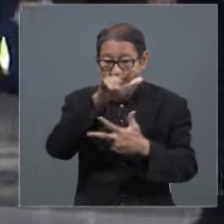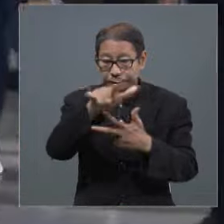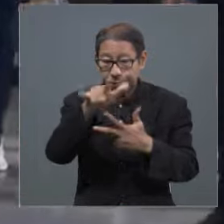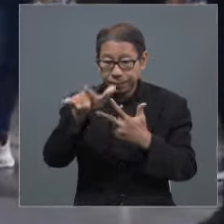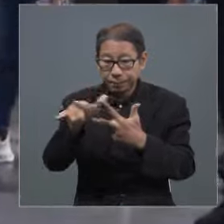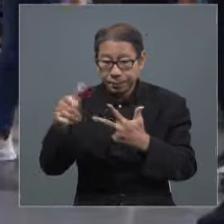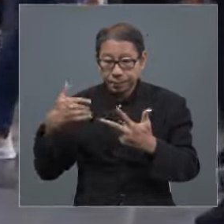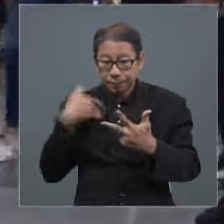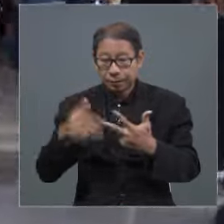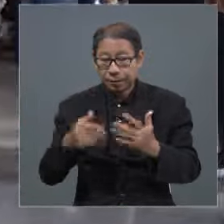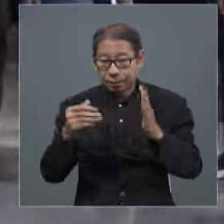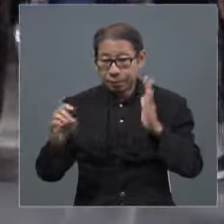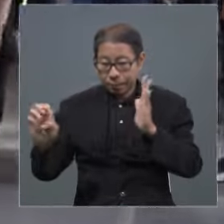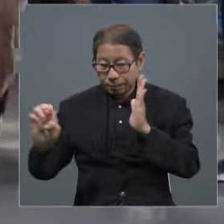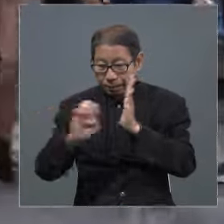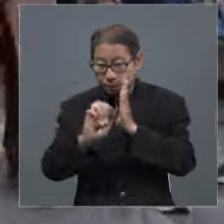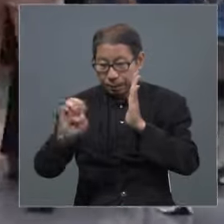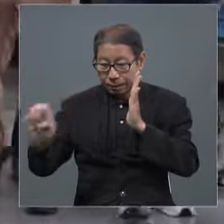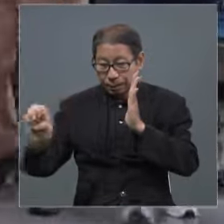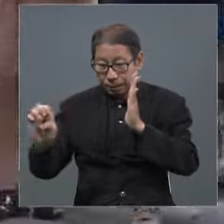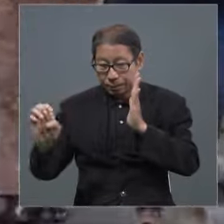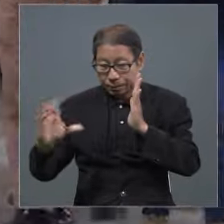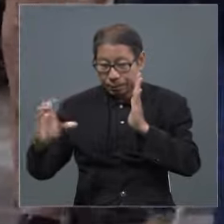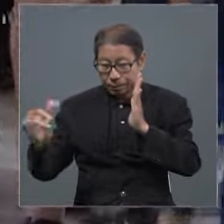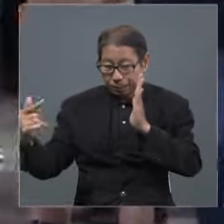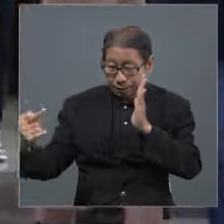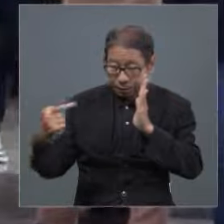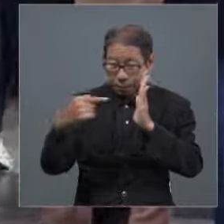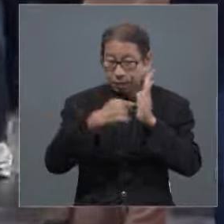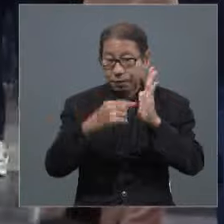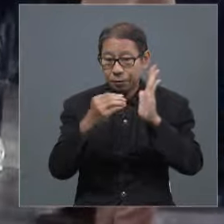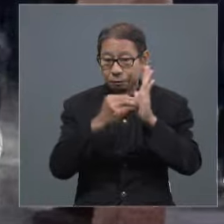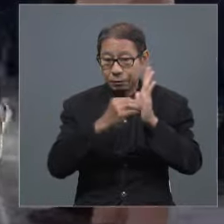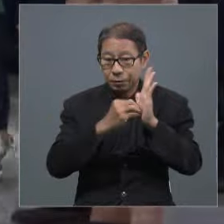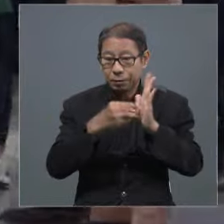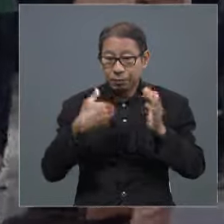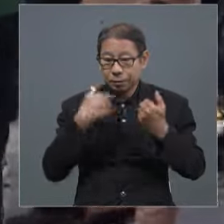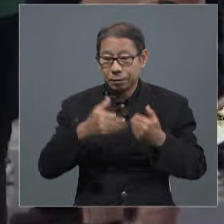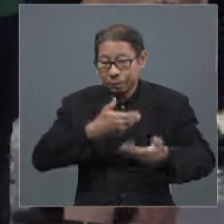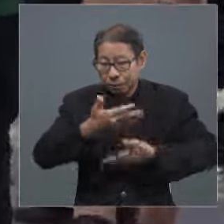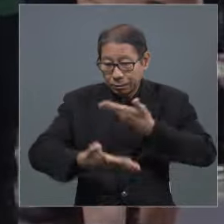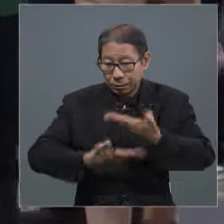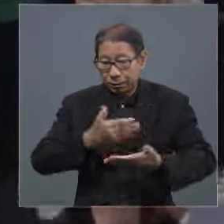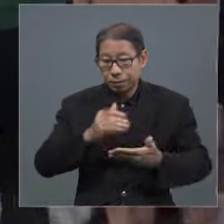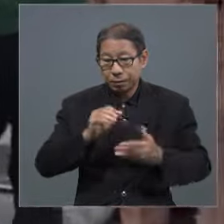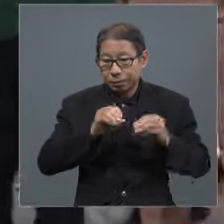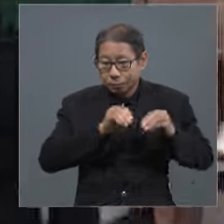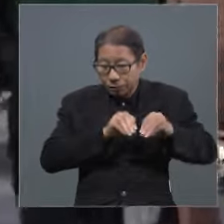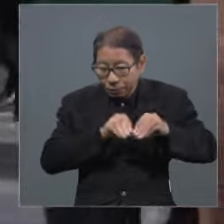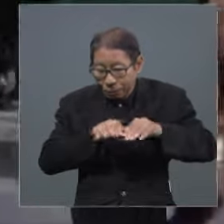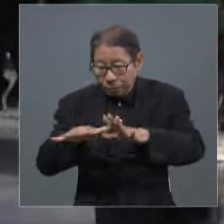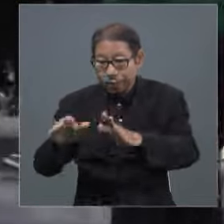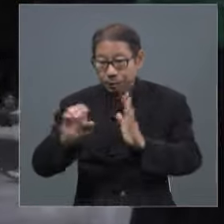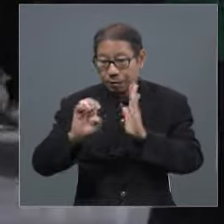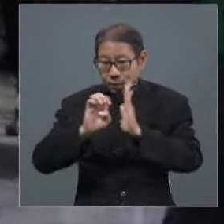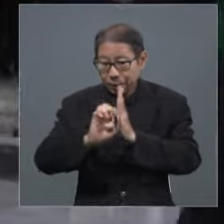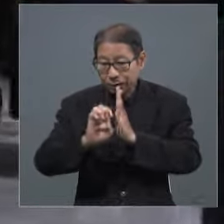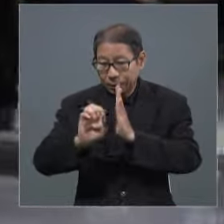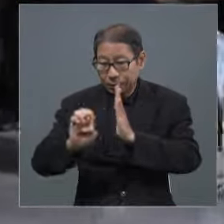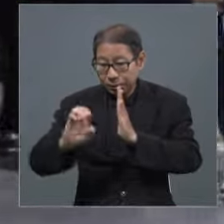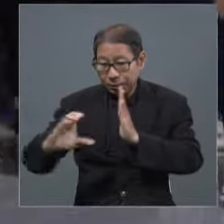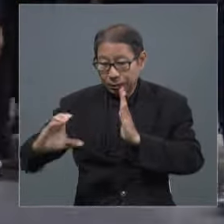ตะวันออกของกรุงเทพเข้ามาสู่ใจกลางเมืองและกระจายความเจริญทางเศรษฐกิจการค้าและการท่องเที่ยวไปสู่จังหวัดในกลุ่ม EEC รว